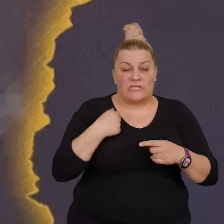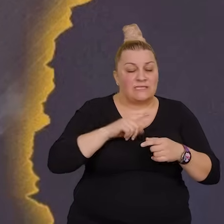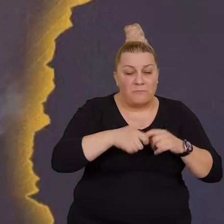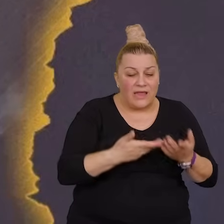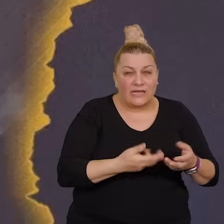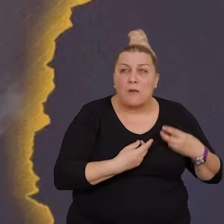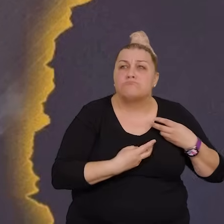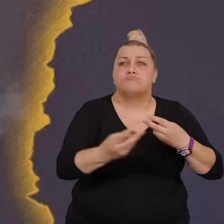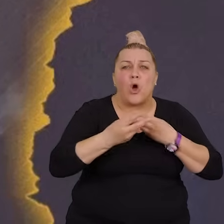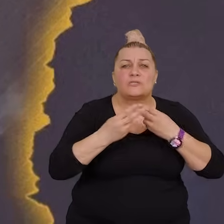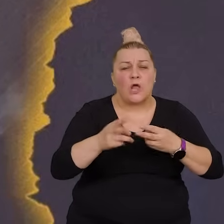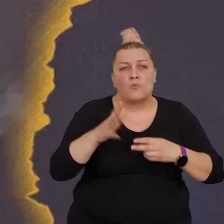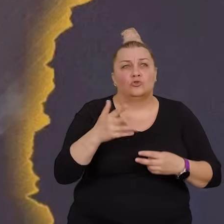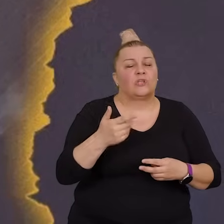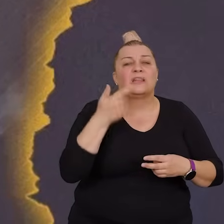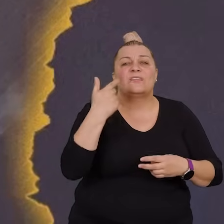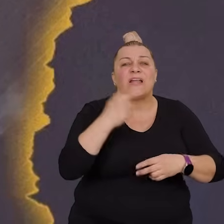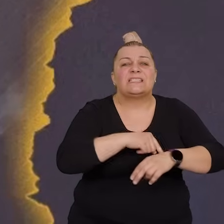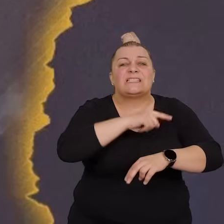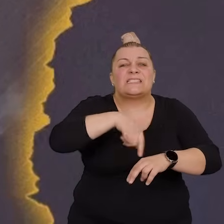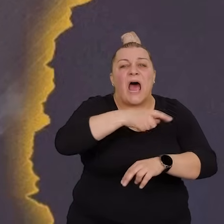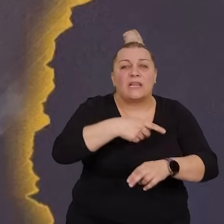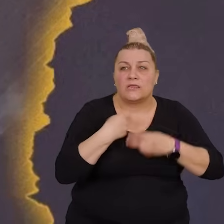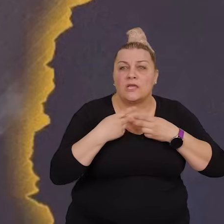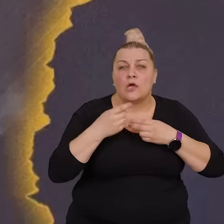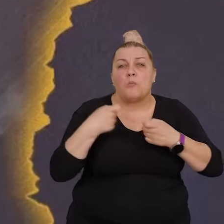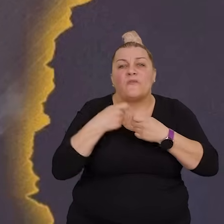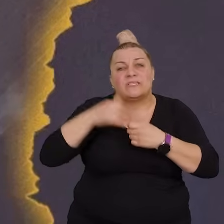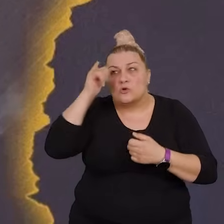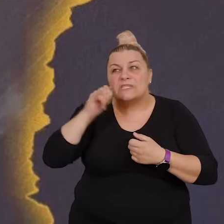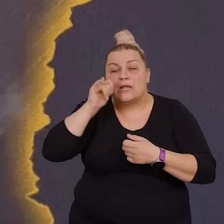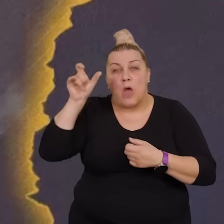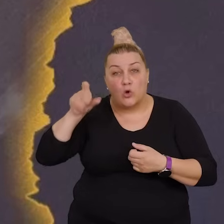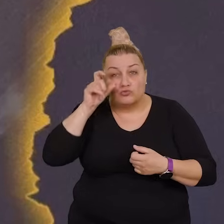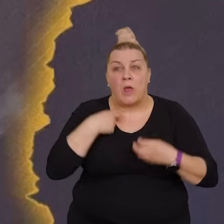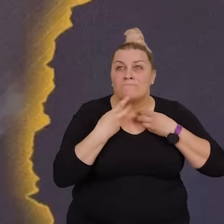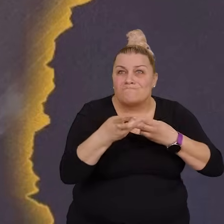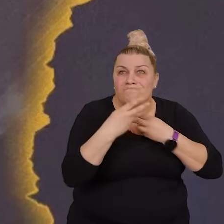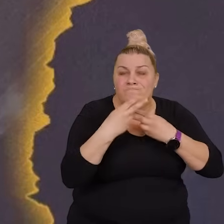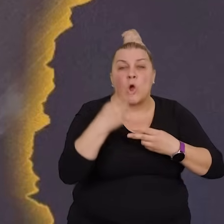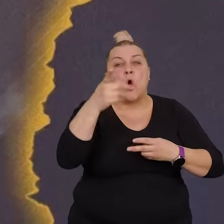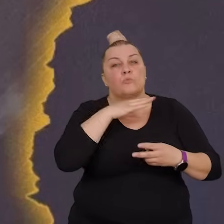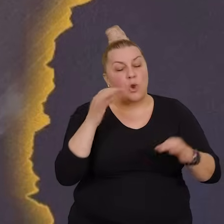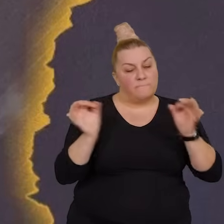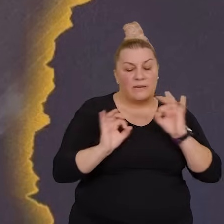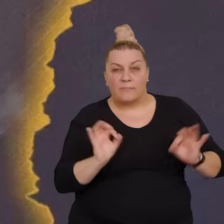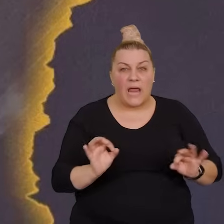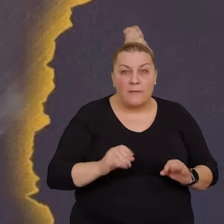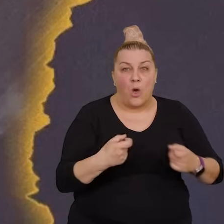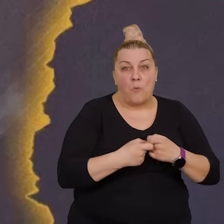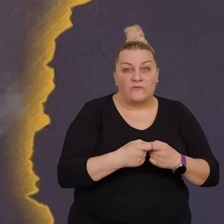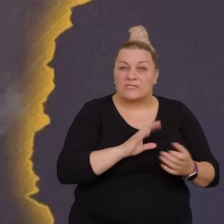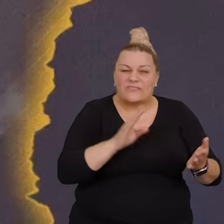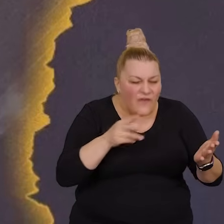poslao, a poslao sam mu pa sigurno 20 sati materijala. On je to sve odgledao. I spremio se jako dobro. Pitao, znate, s tim ljudima tu nemate